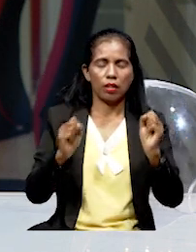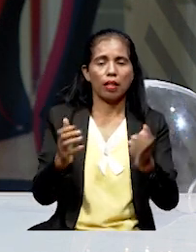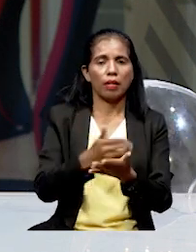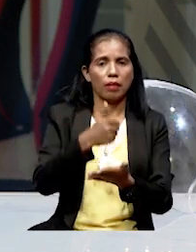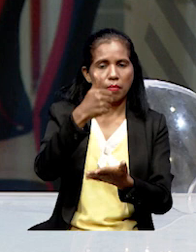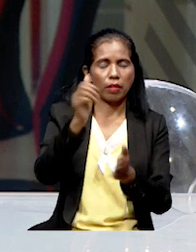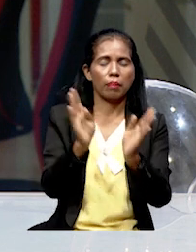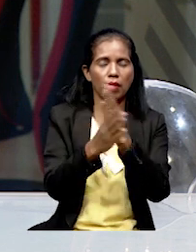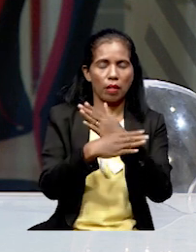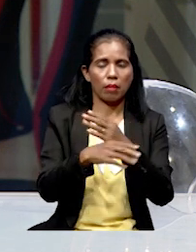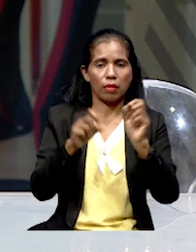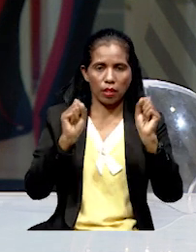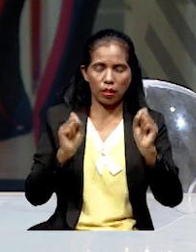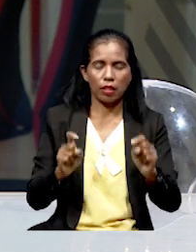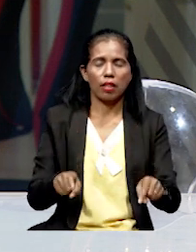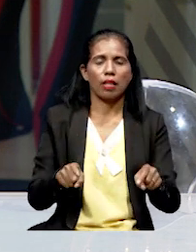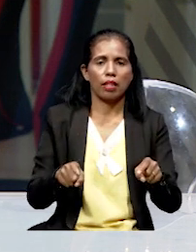kria estabilidade.